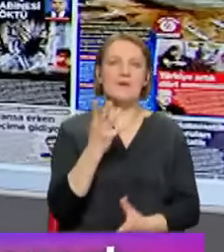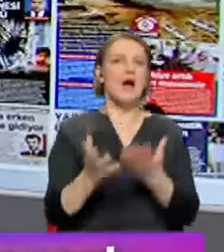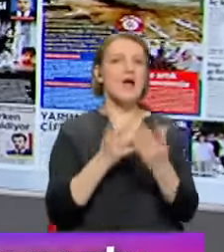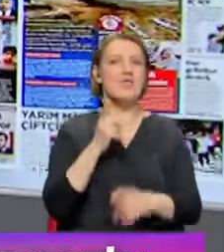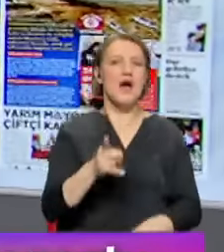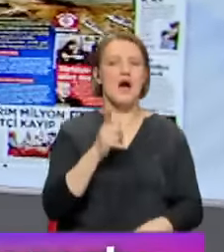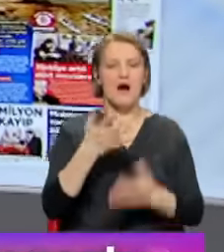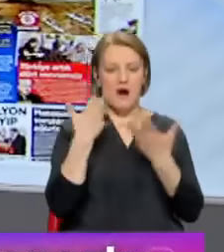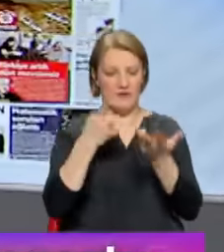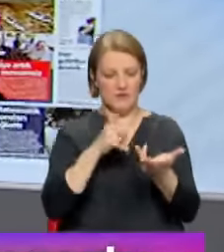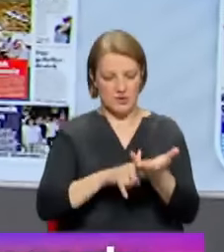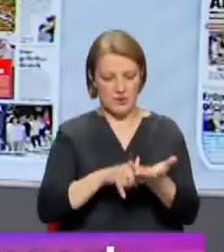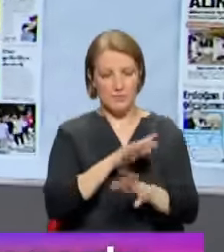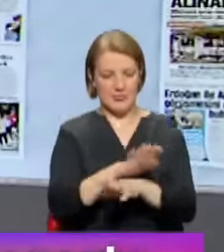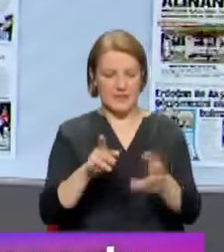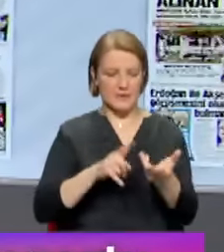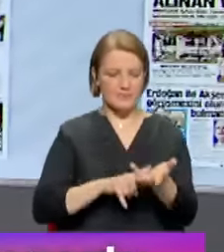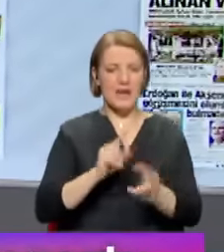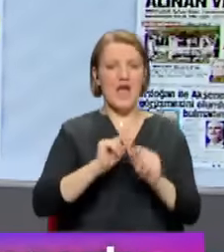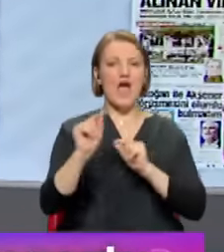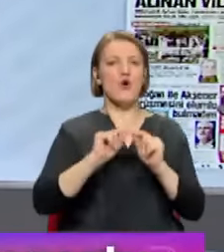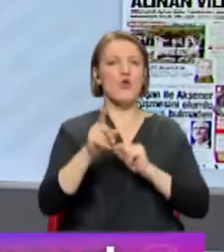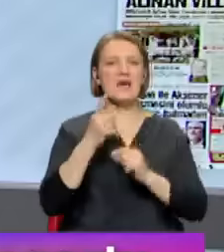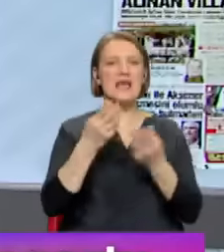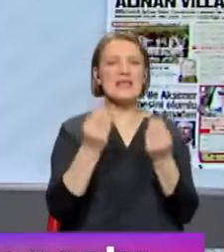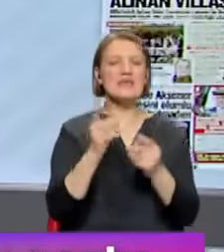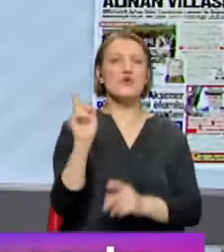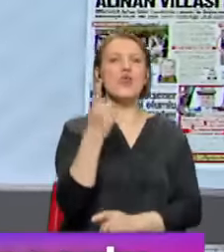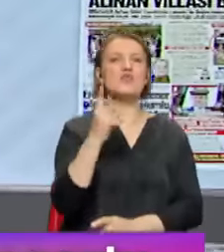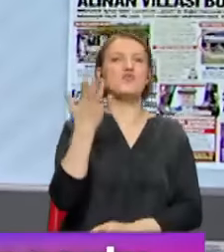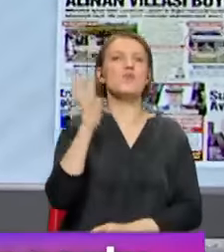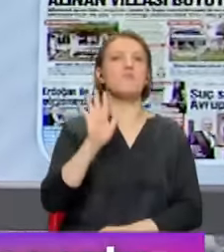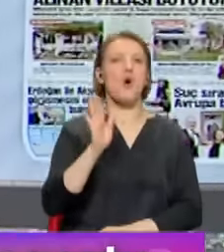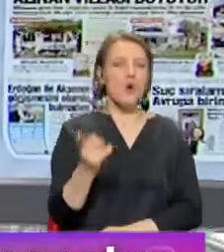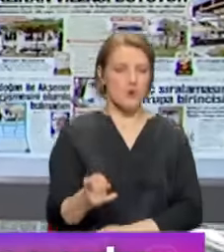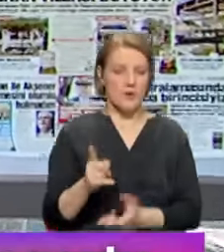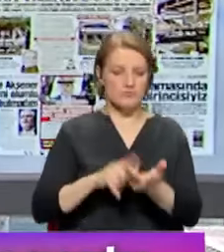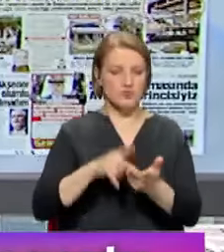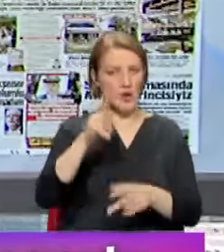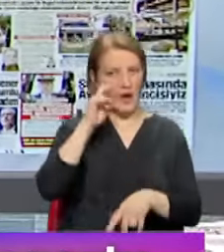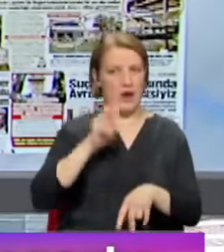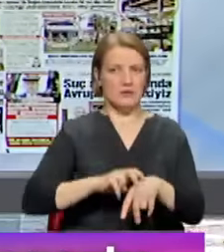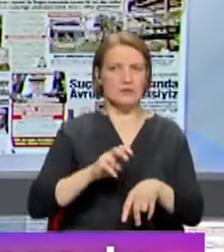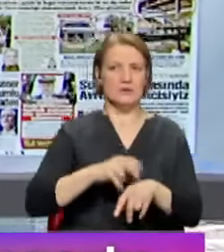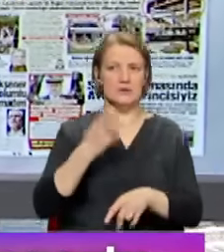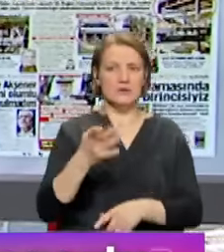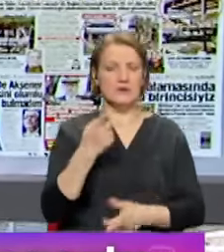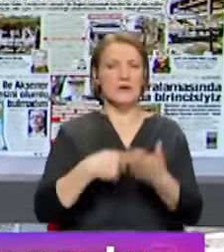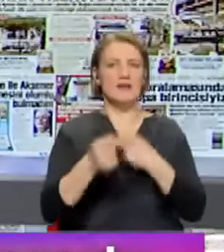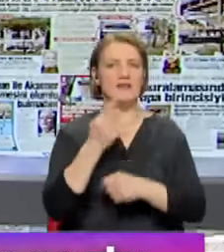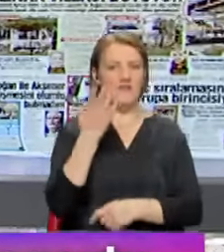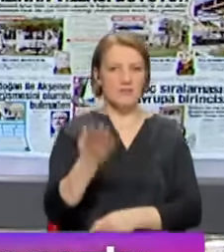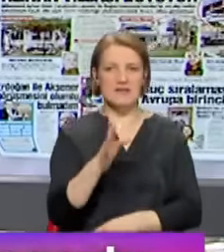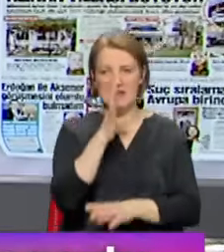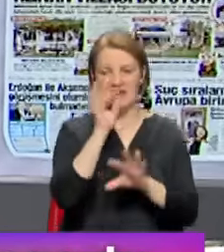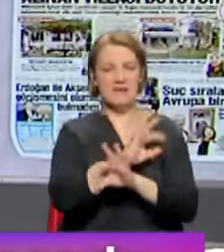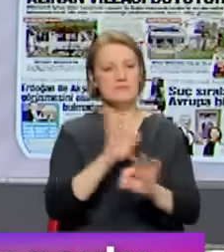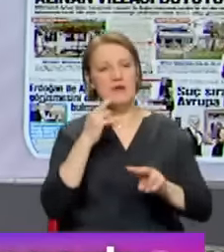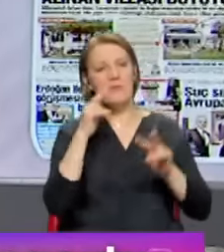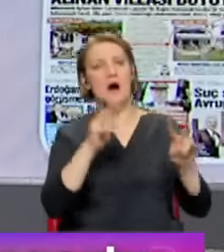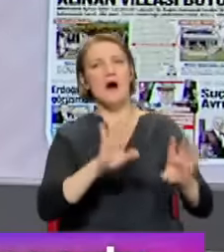burada hayvancılığın bitmesi. Ekonominin iyi yönetilemiyor olması bunu hatırlatıyor esnafımız ama kimse de